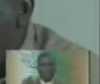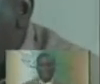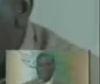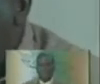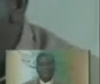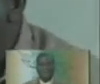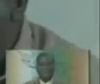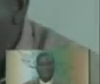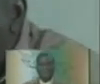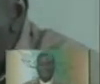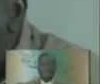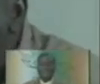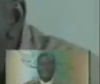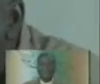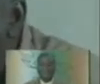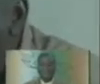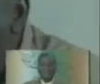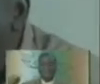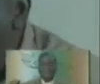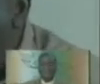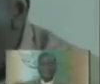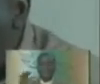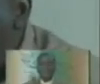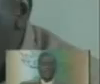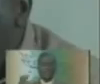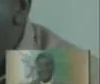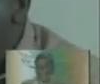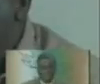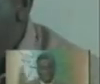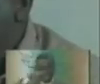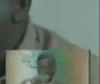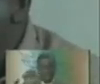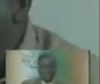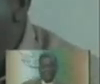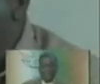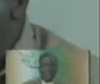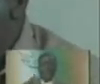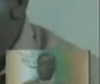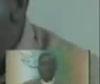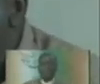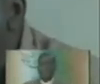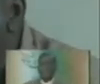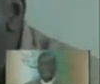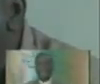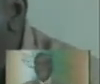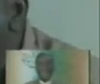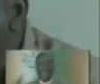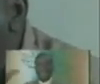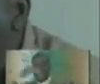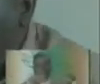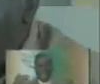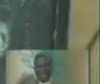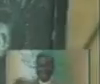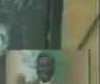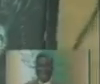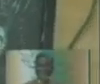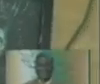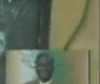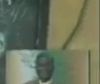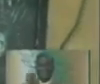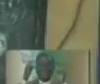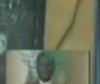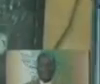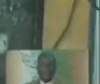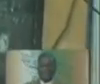acte isolé. Il cherche manifestement à faire en sorte qu'il y ait une montée des violences de façon exponentielle ici à Yopougon. Comprenez que sans